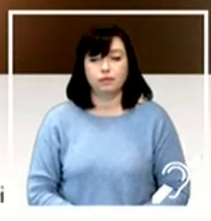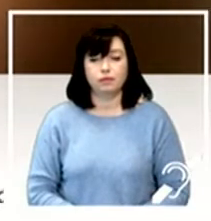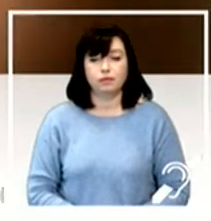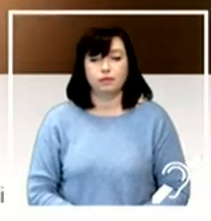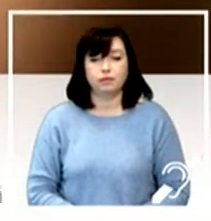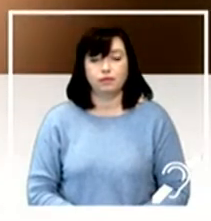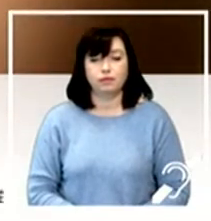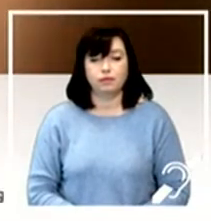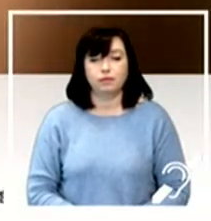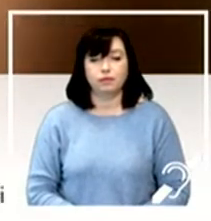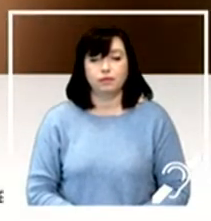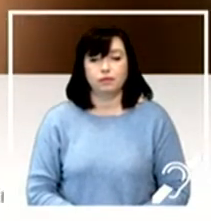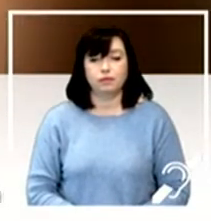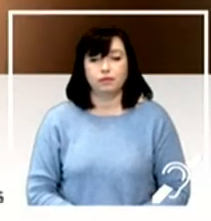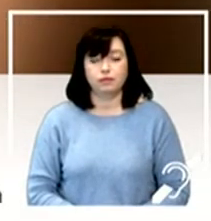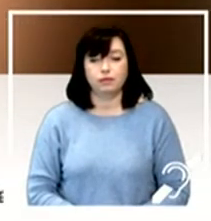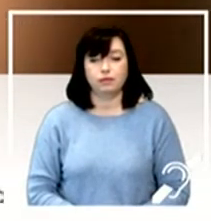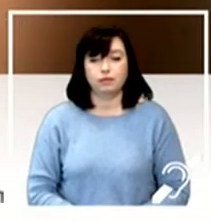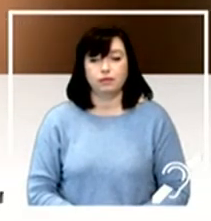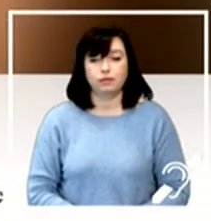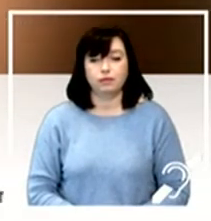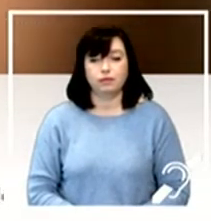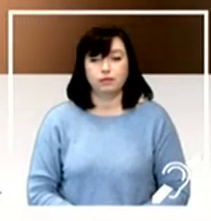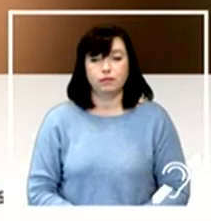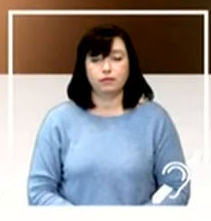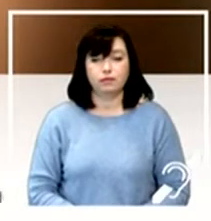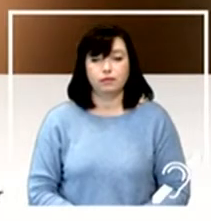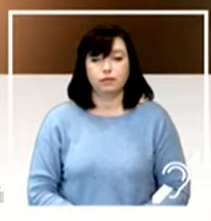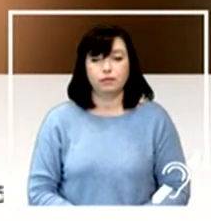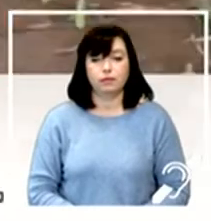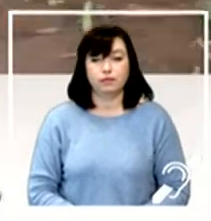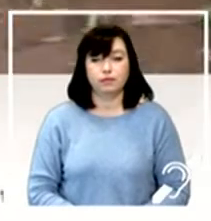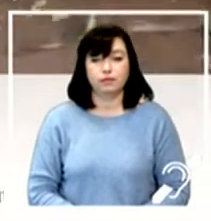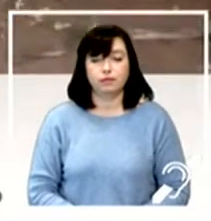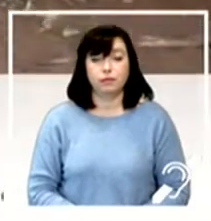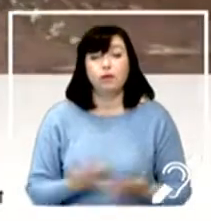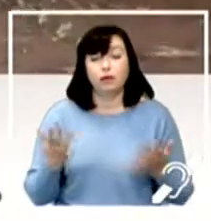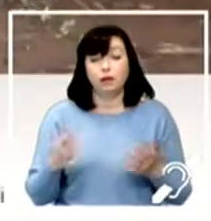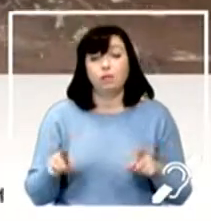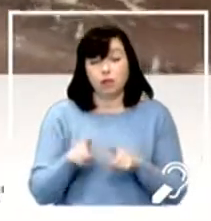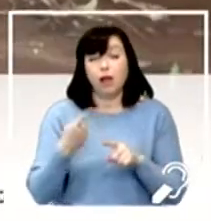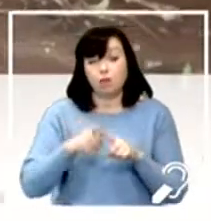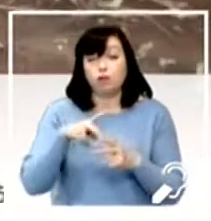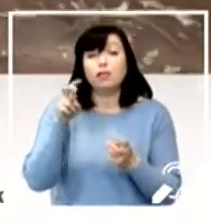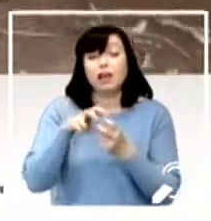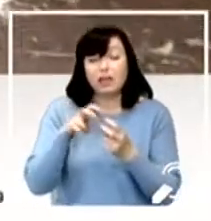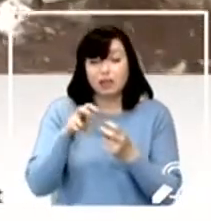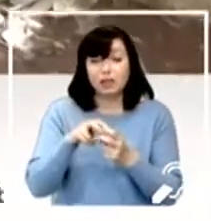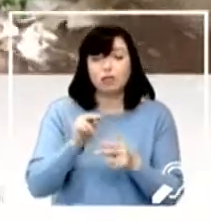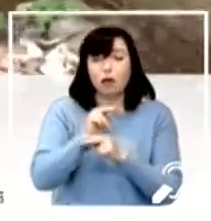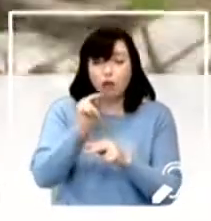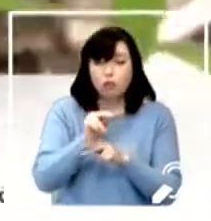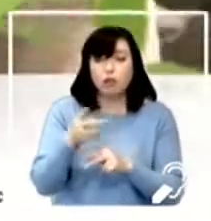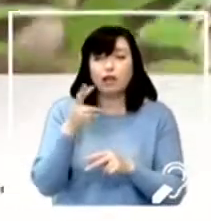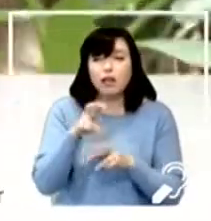year, they still have quite a long working career ahead of them. Așadar, mamiferul dresat pentru operațiunile